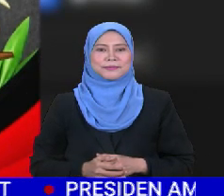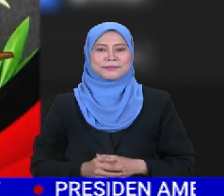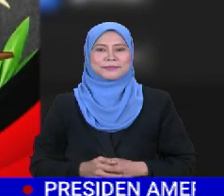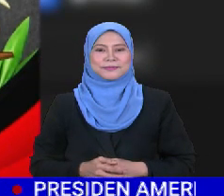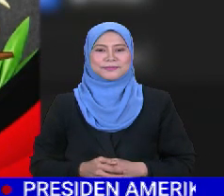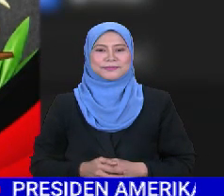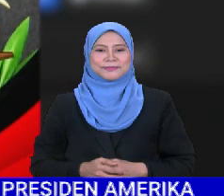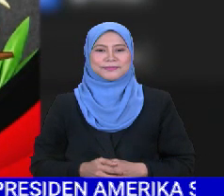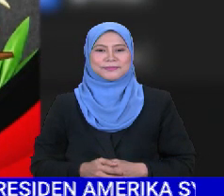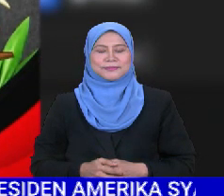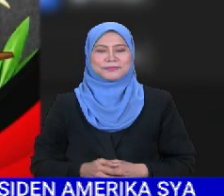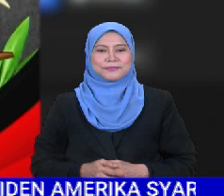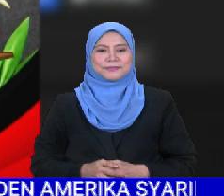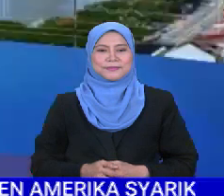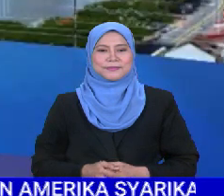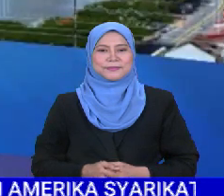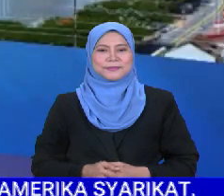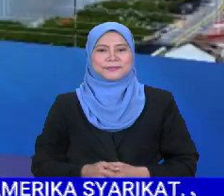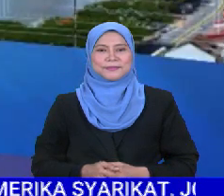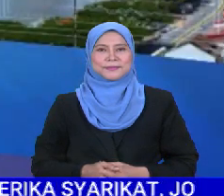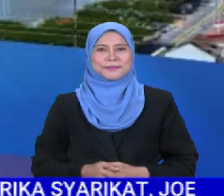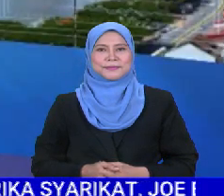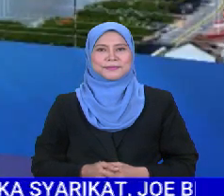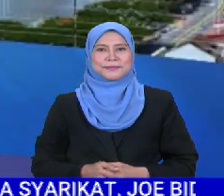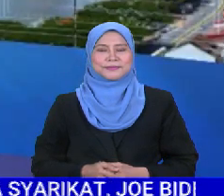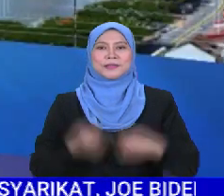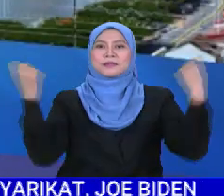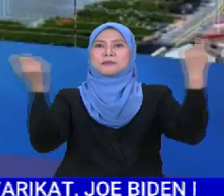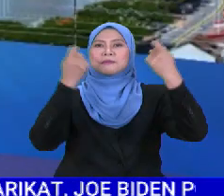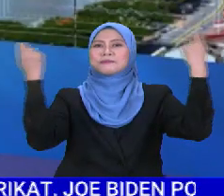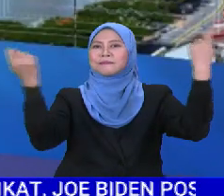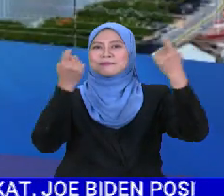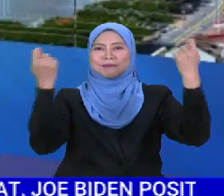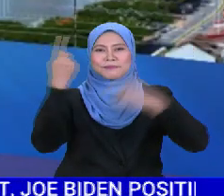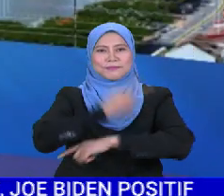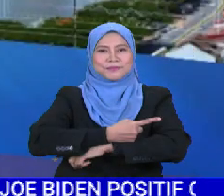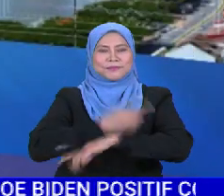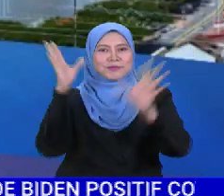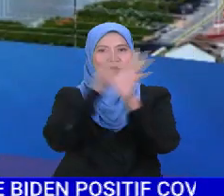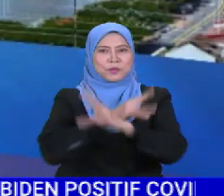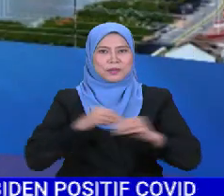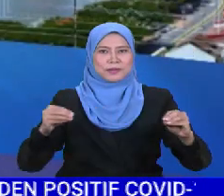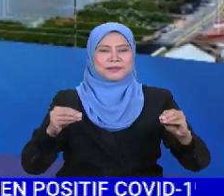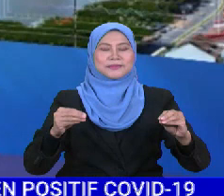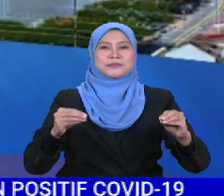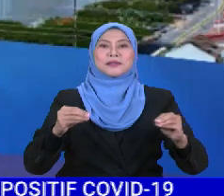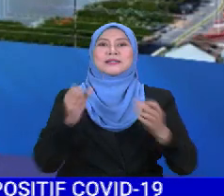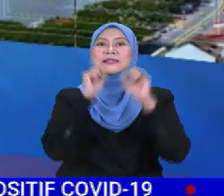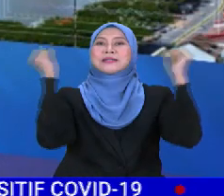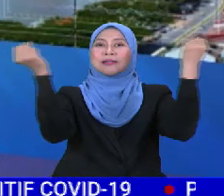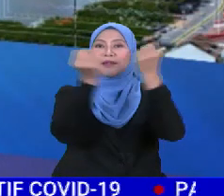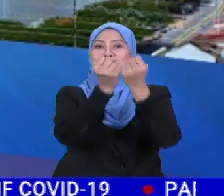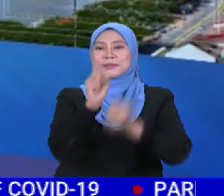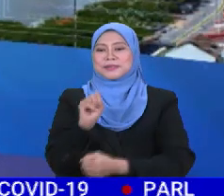tahu menuju berjuang. Majlis perayaan sambutan Hari Sarawak akan berlangsung di Stadium Tertutup